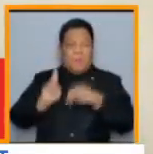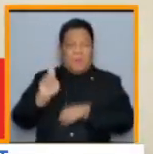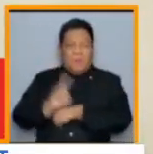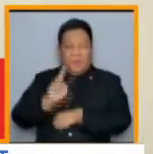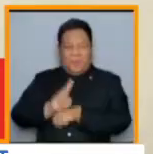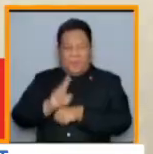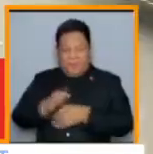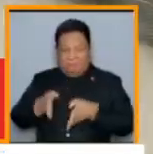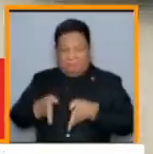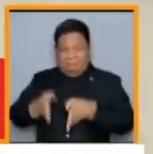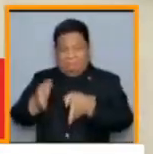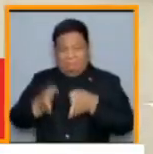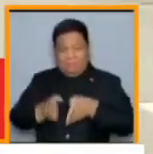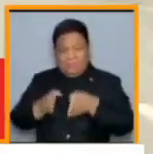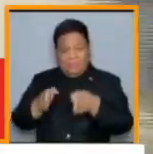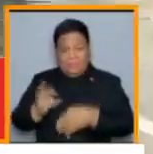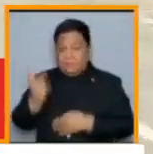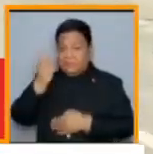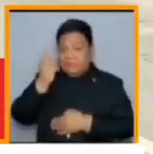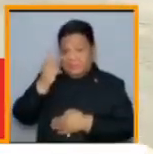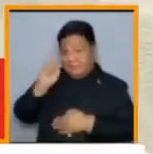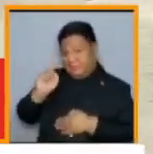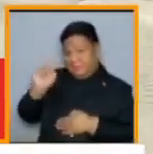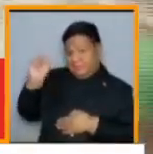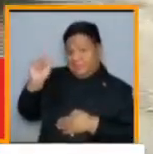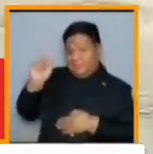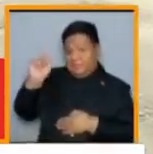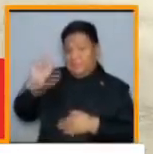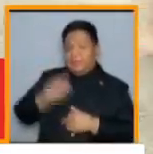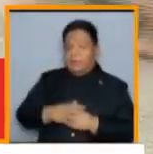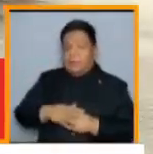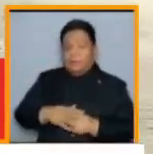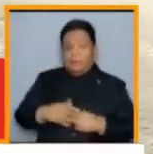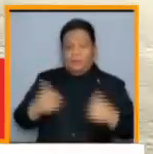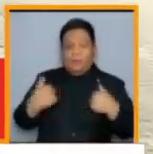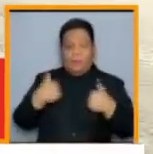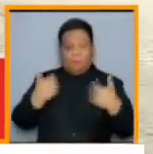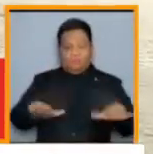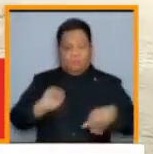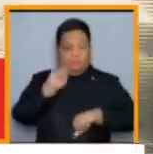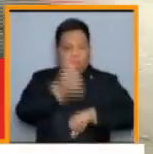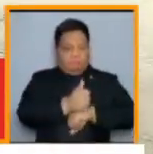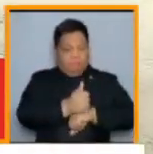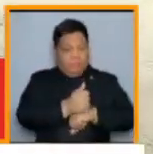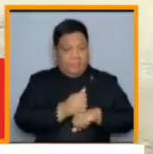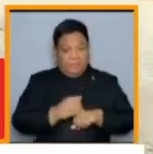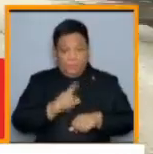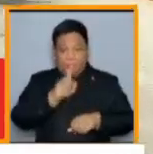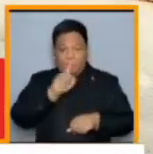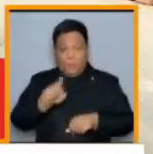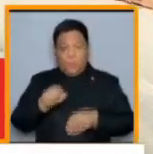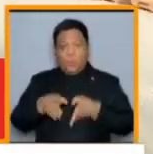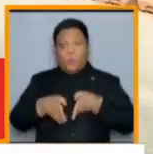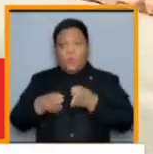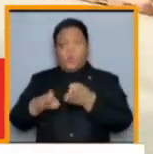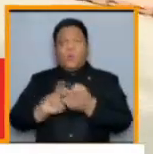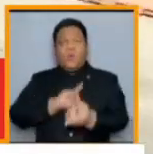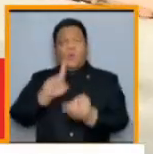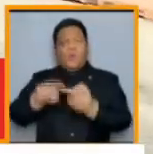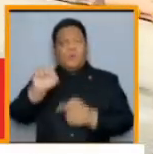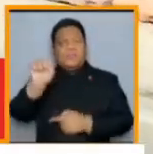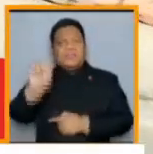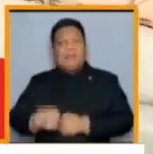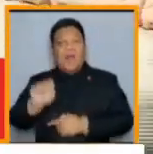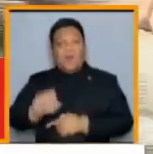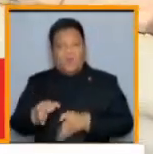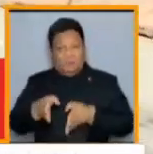ng nakikita nyo dito sa aking likuran, may harang na itong isang bahagi ng southbound lane ng Rojas Boulevard. Sinimulan na kasi ang